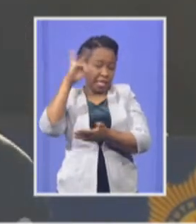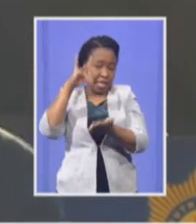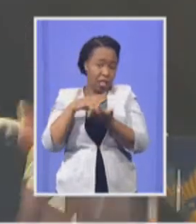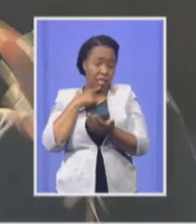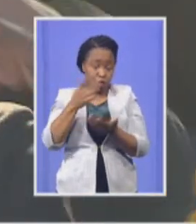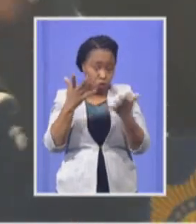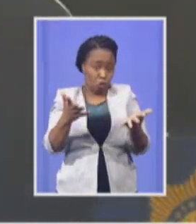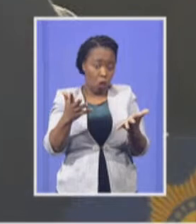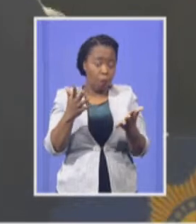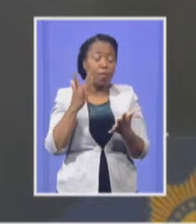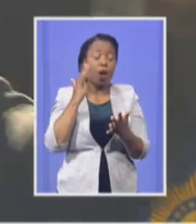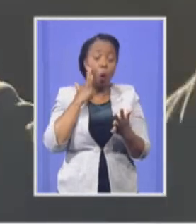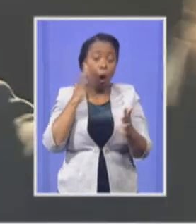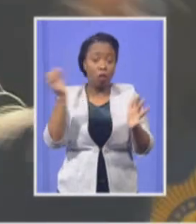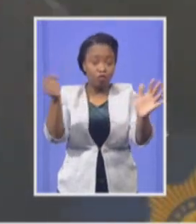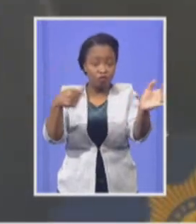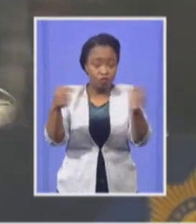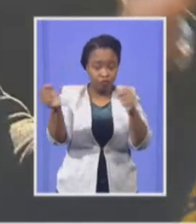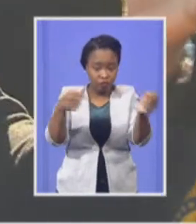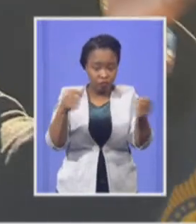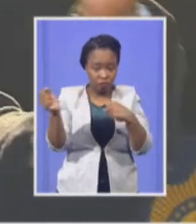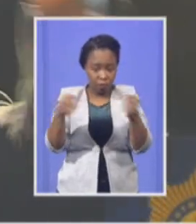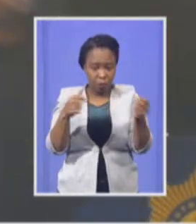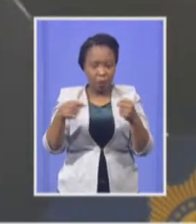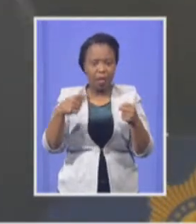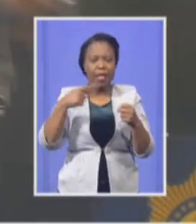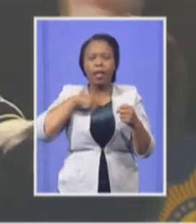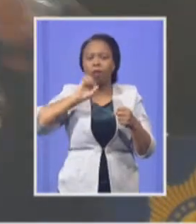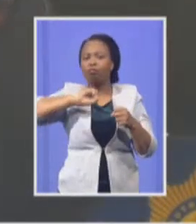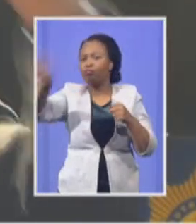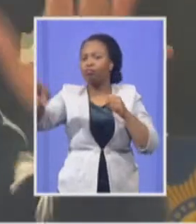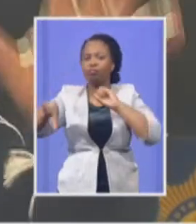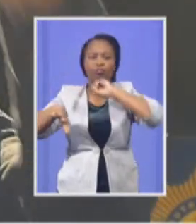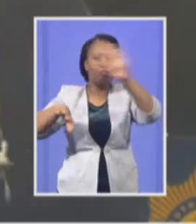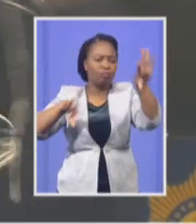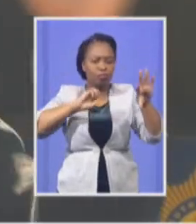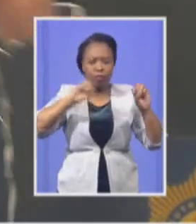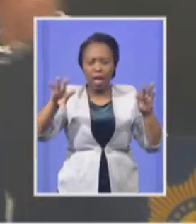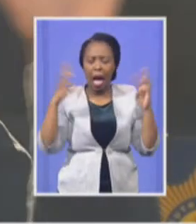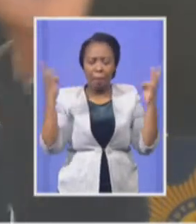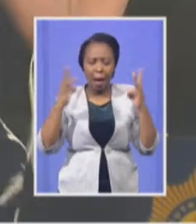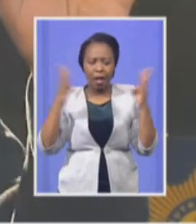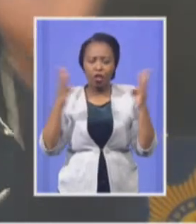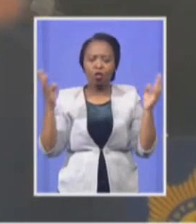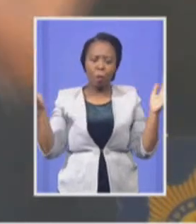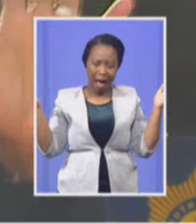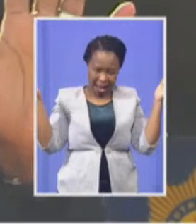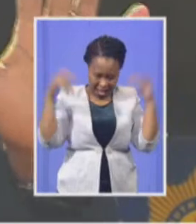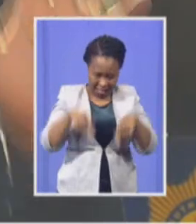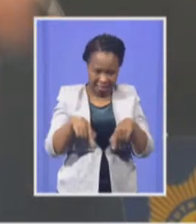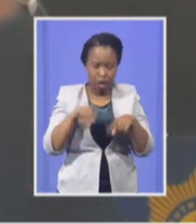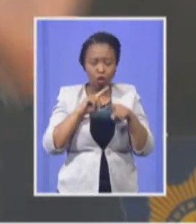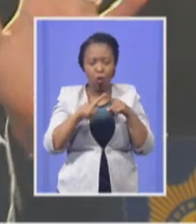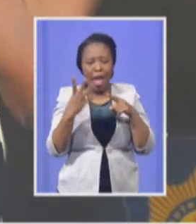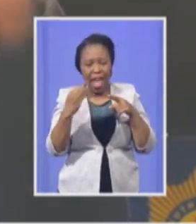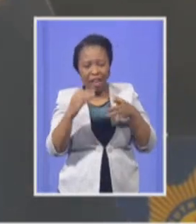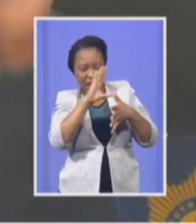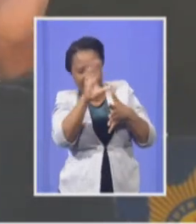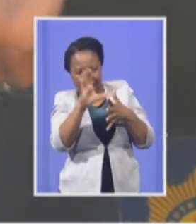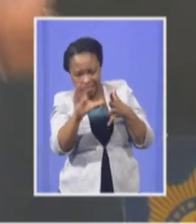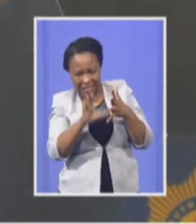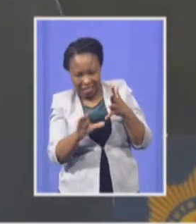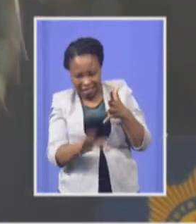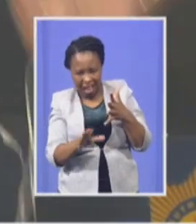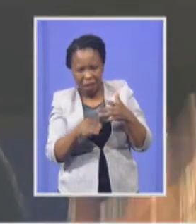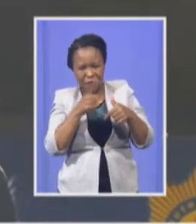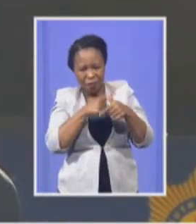makurecruitwa siyasichithe nje sisakaze sithi bonke abantu abeze bese kuba lezi zinto-ke engiyishilo esithi siyakwazi